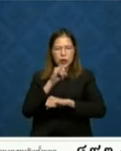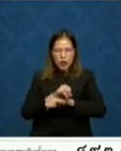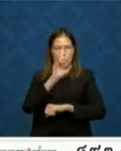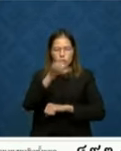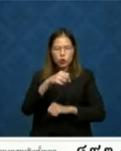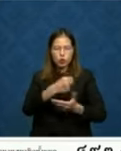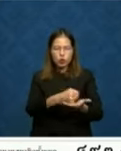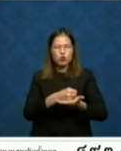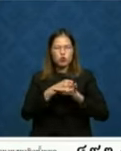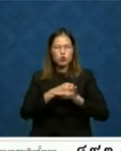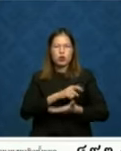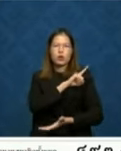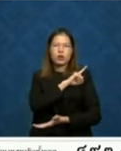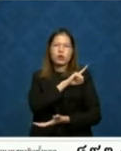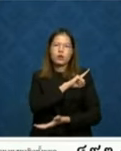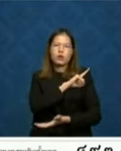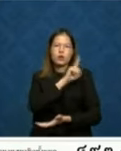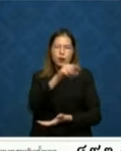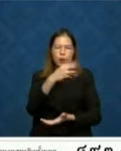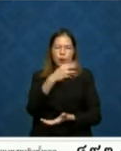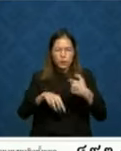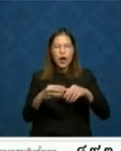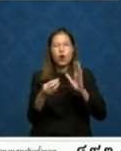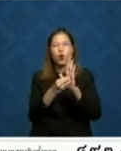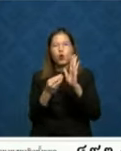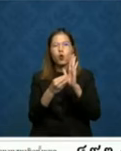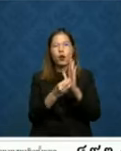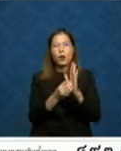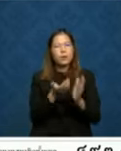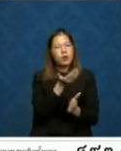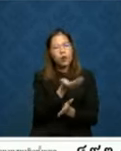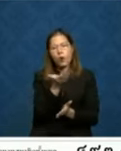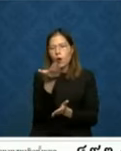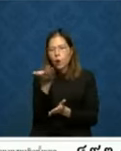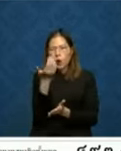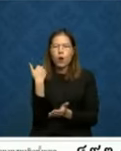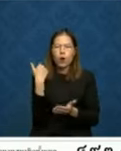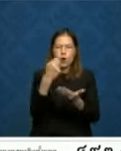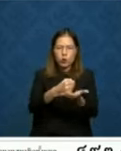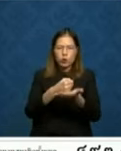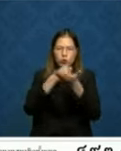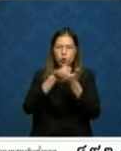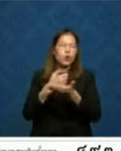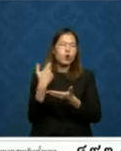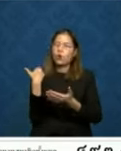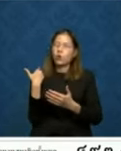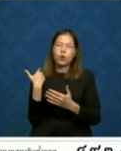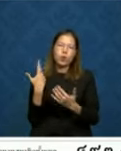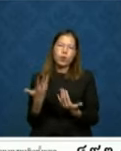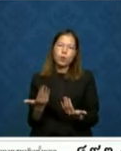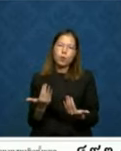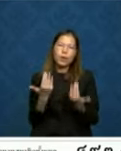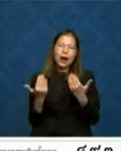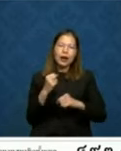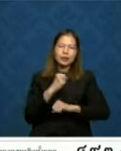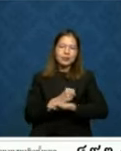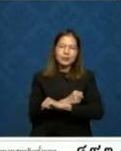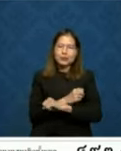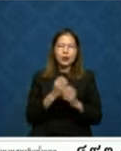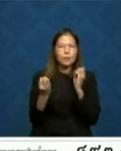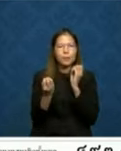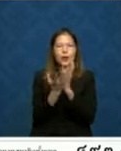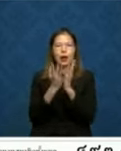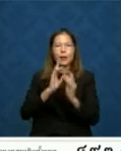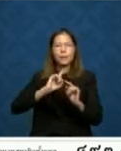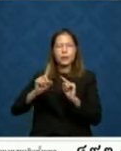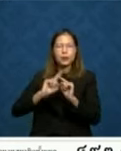ายช่วยตัวเองนะคะเข้ากรุงเทพไปหาหน่วยงานนั้นหน่วยงานนี้ให้เป็นภาระมากมายอยากให้ผู้เกี่ยวข้องค่ะได้วาง